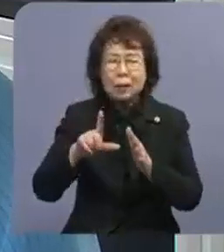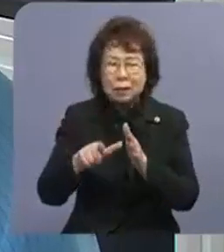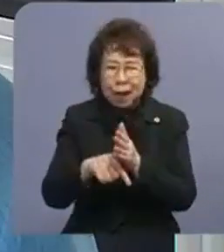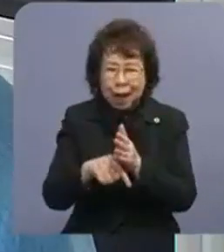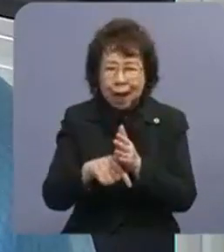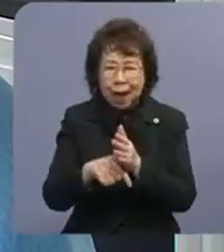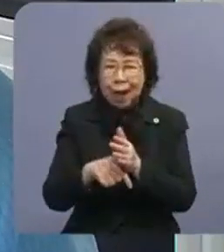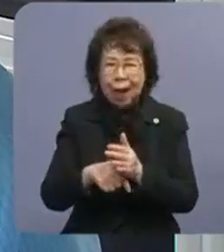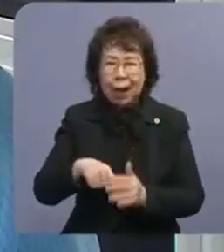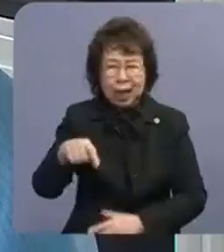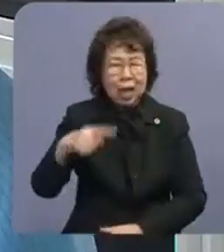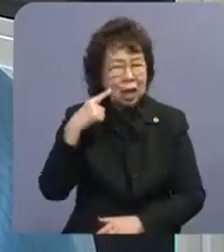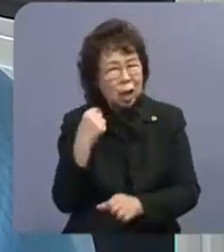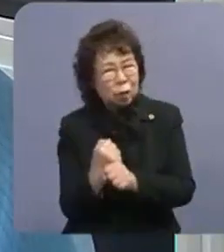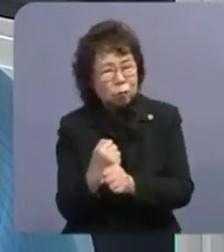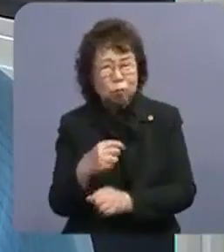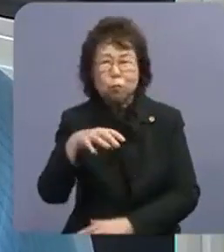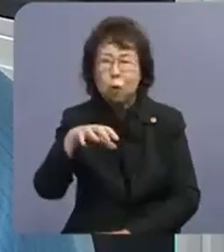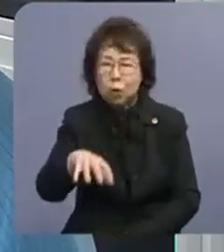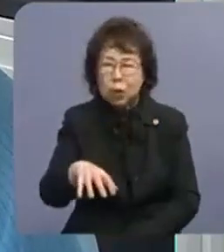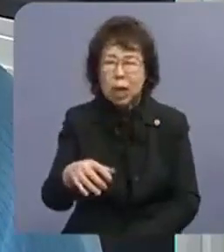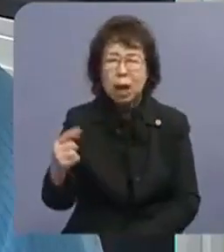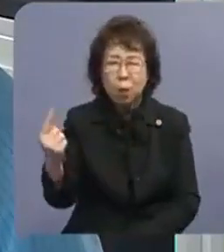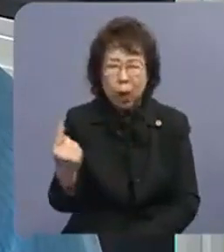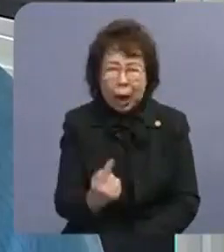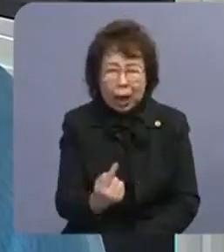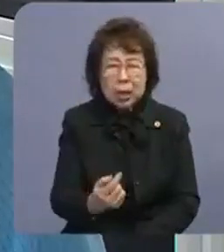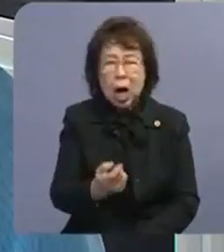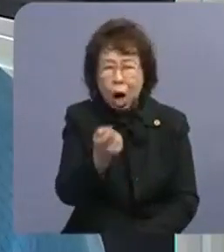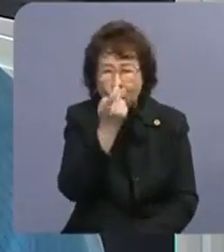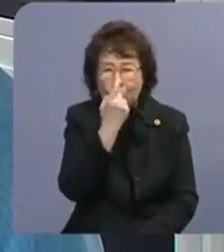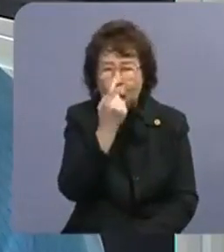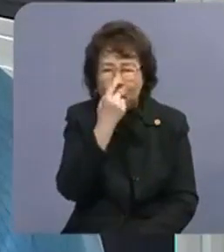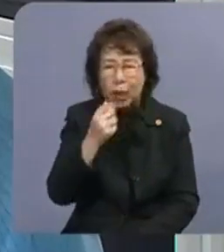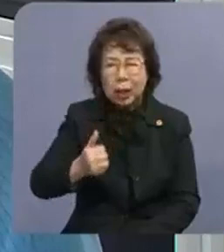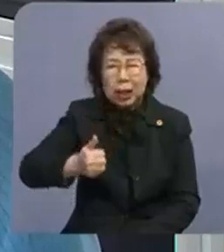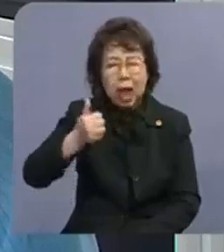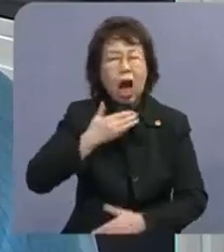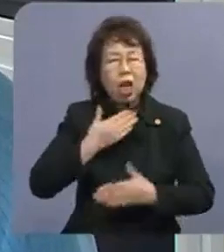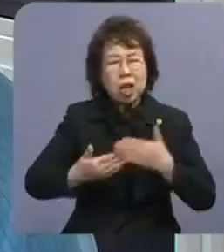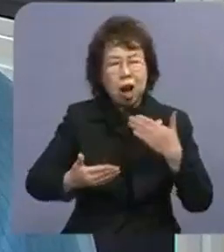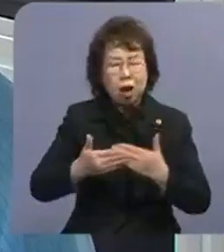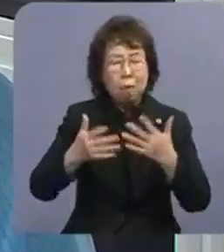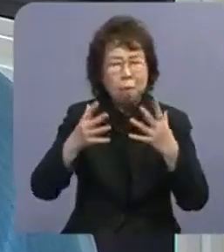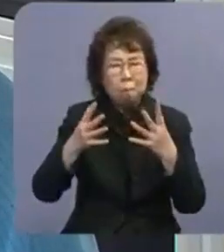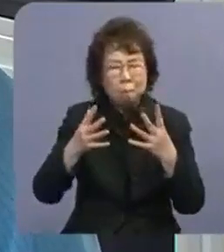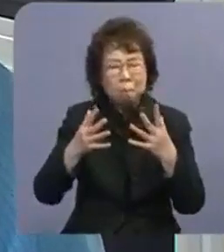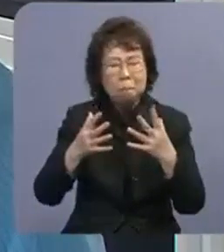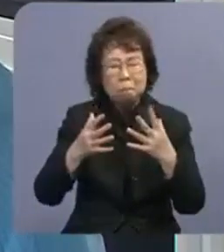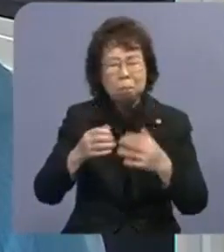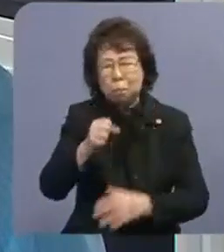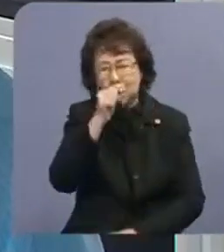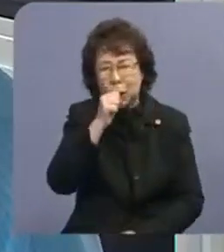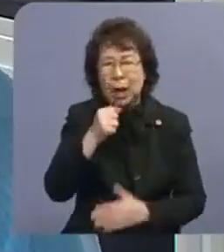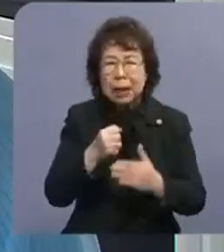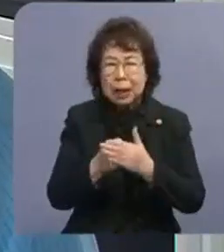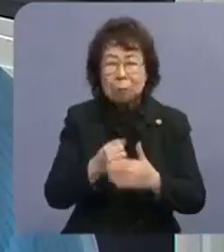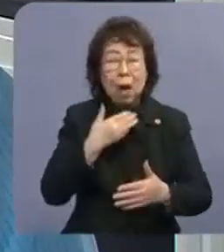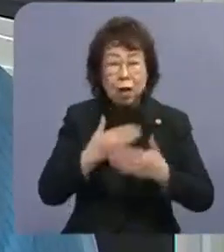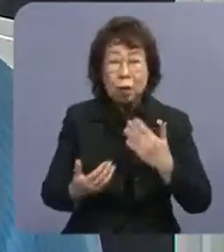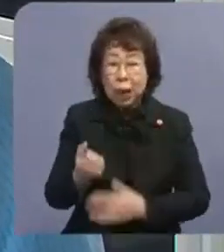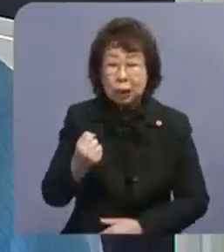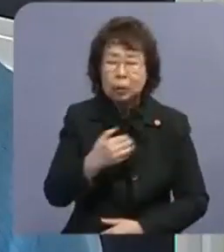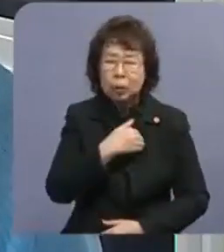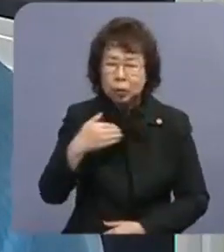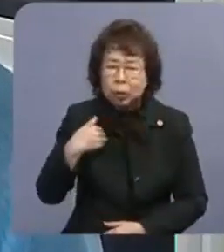학부생 때 이런 그 펩 안에서 배울 수 있는 이런 경험들이 흔치 않으니까 이런 경험이 있으면